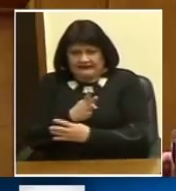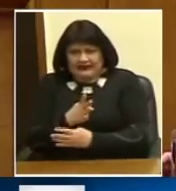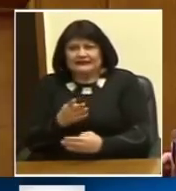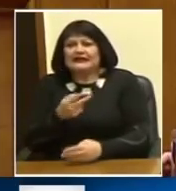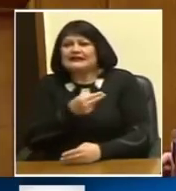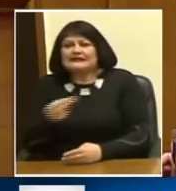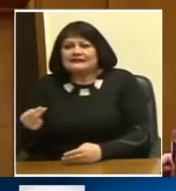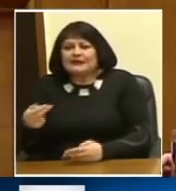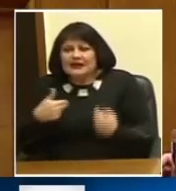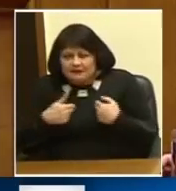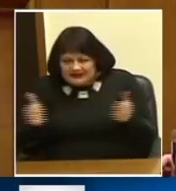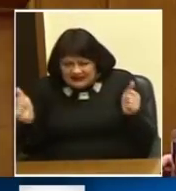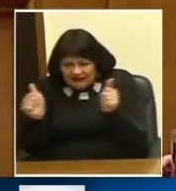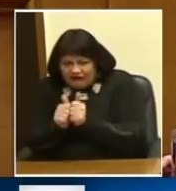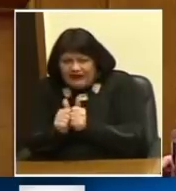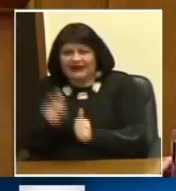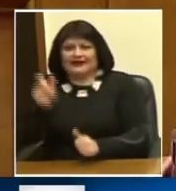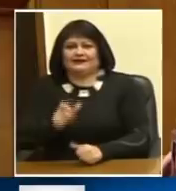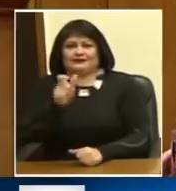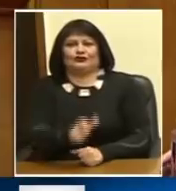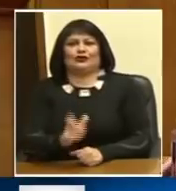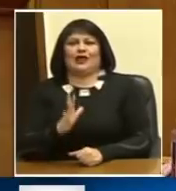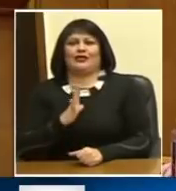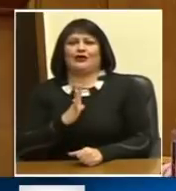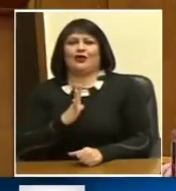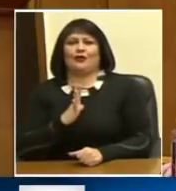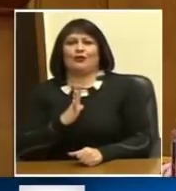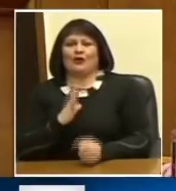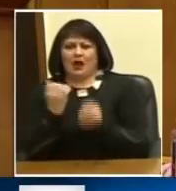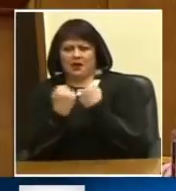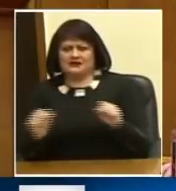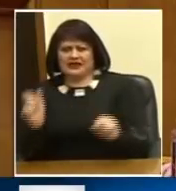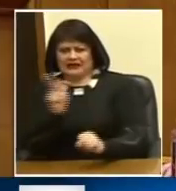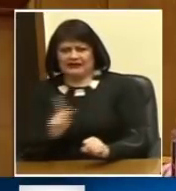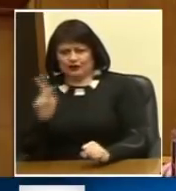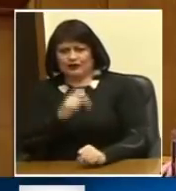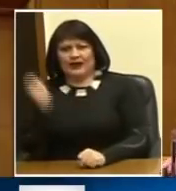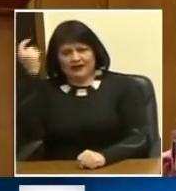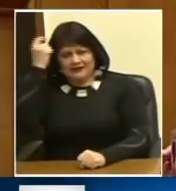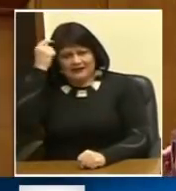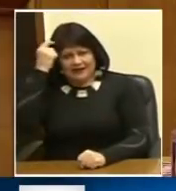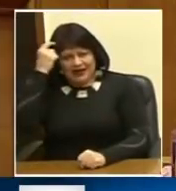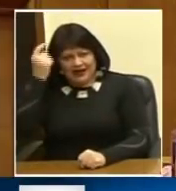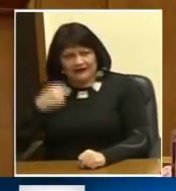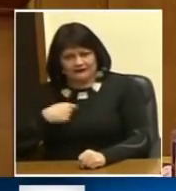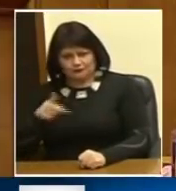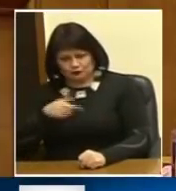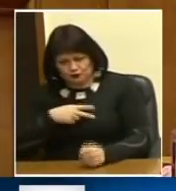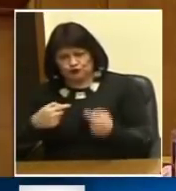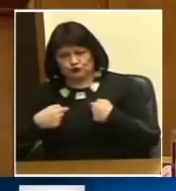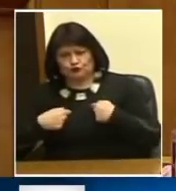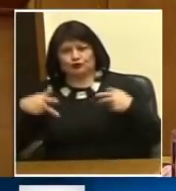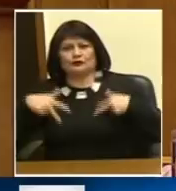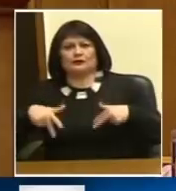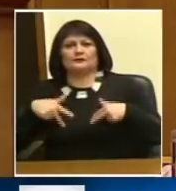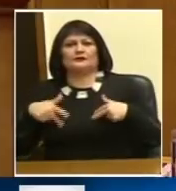η ελληνική κοινωνία να έχει χειραφετηθεί όλα αυτά τα χρόνια, να θεωρεί ότι είναι σωστό να είναι το